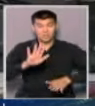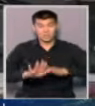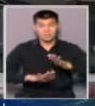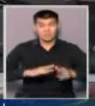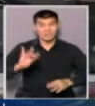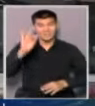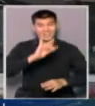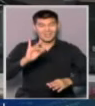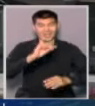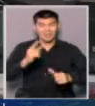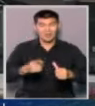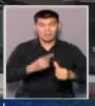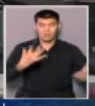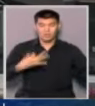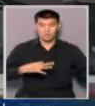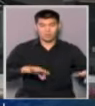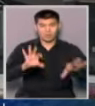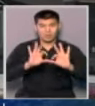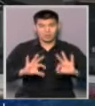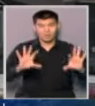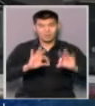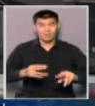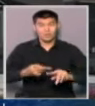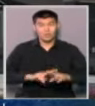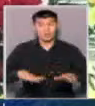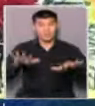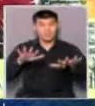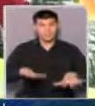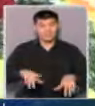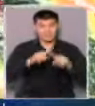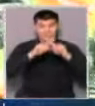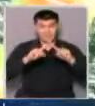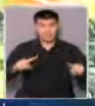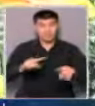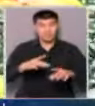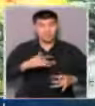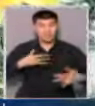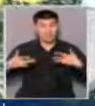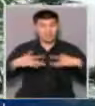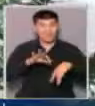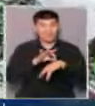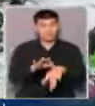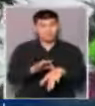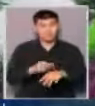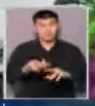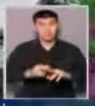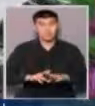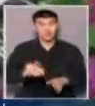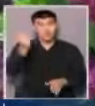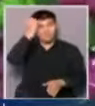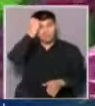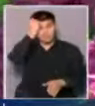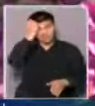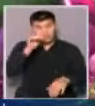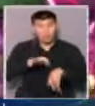Ғасырлық тарих бар ұлттық аспапты ұлықтау шарасы бұл өлкеде де ерекше аталып өтті. Жиын Құрманғазы Сағырбайұлының ескерткішінің